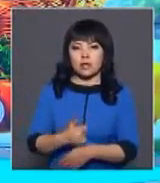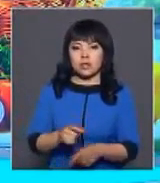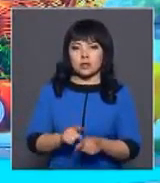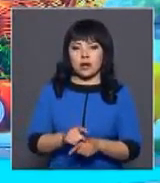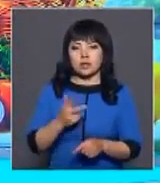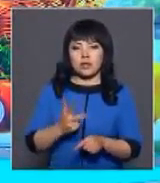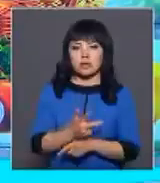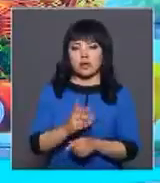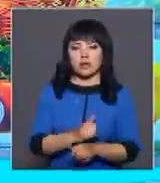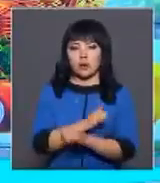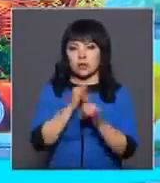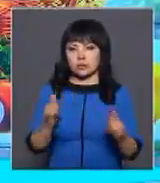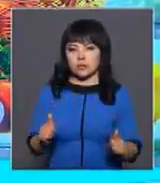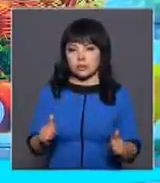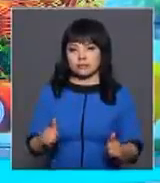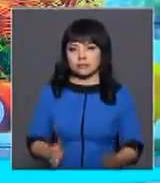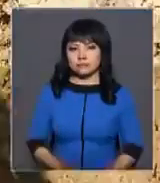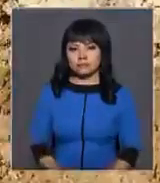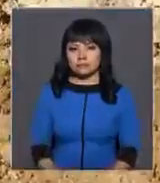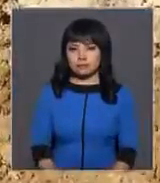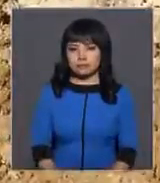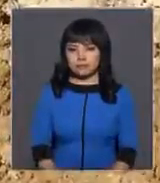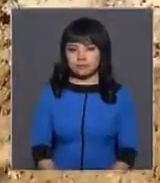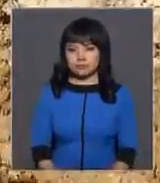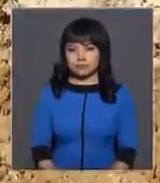есеге артып отыр.